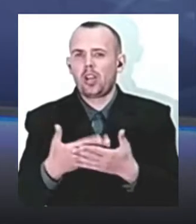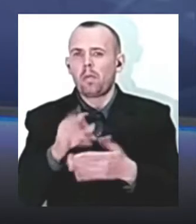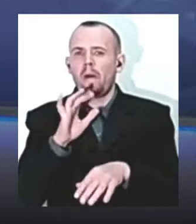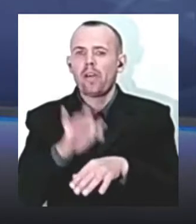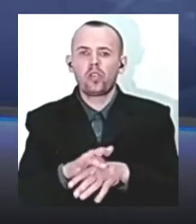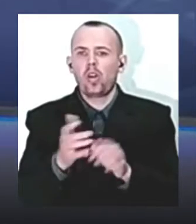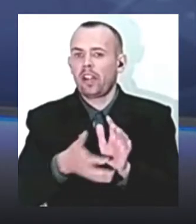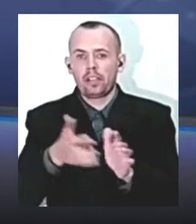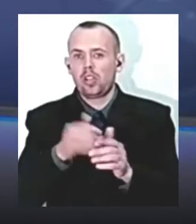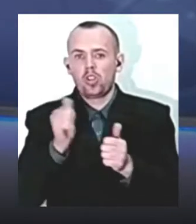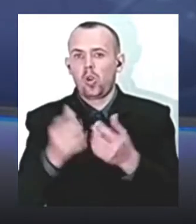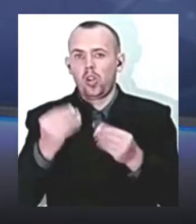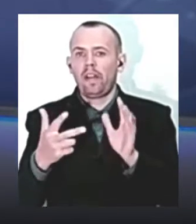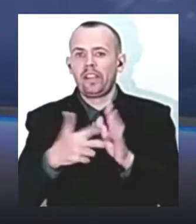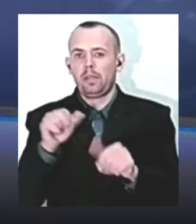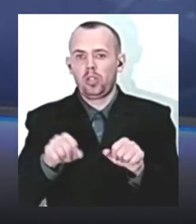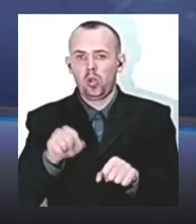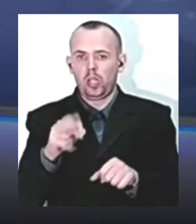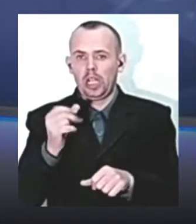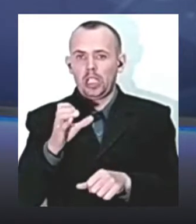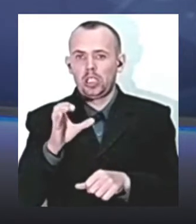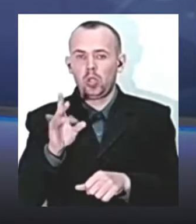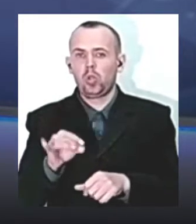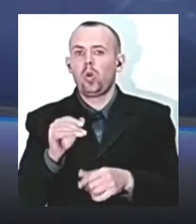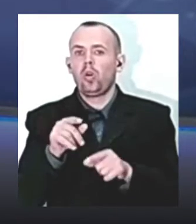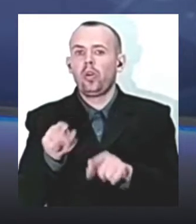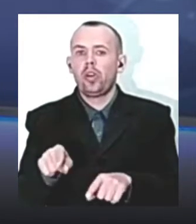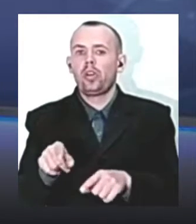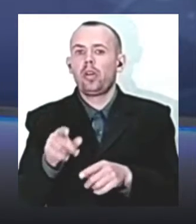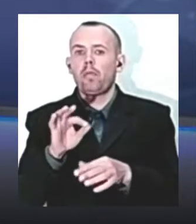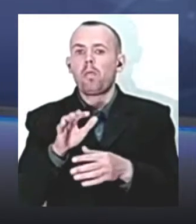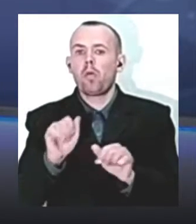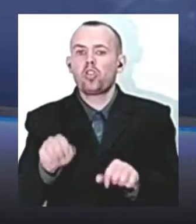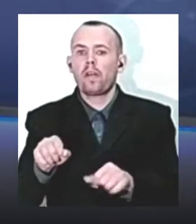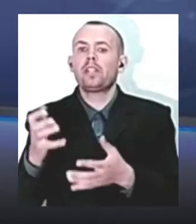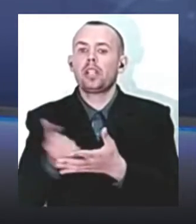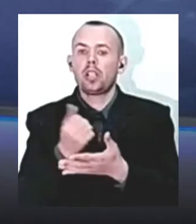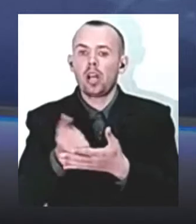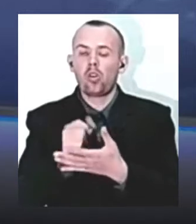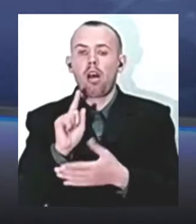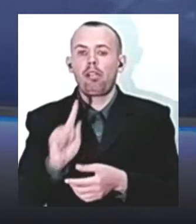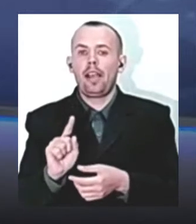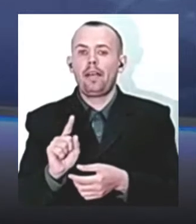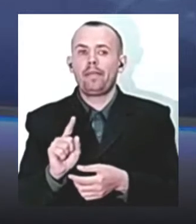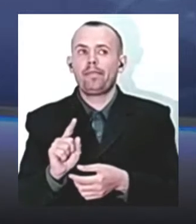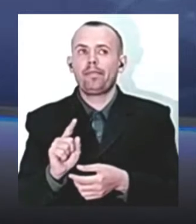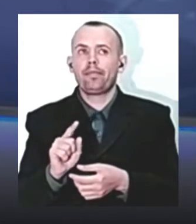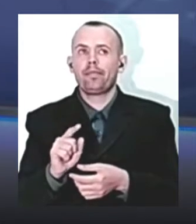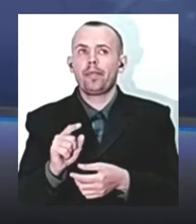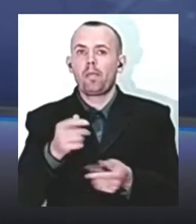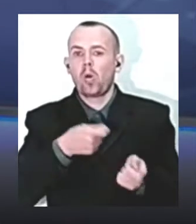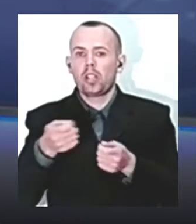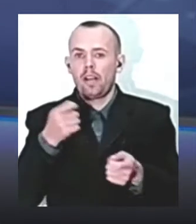щоденно 8 тонн кисню. Їх по можливості знаходять, але поставки йдуть щоденно.